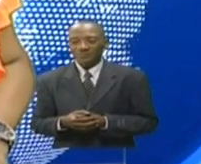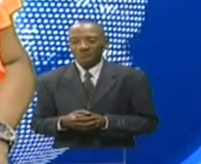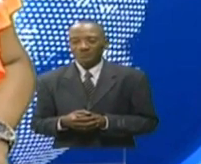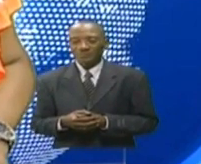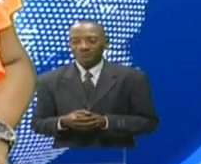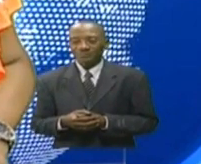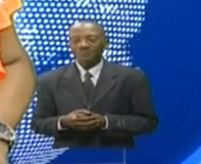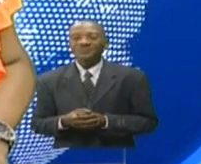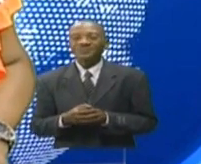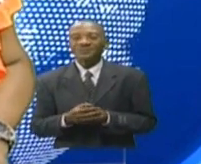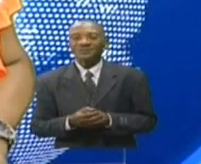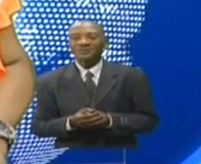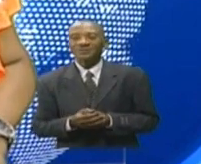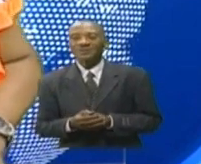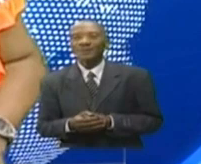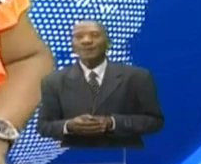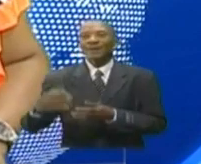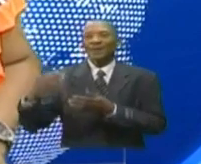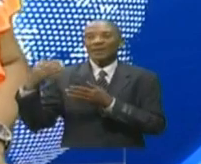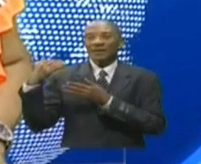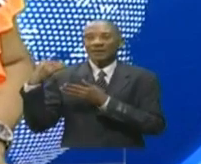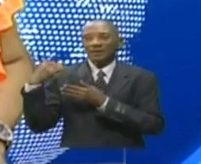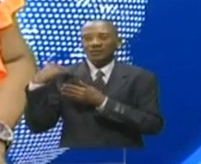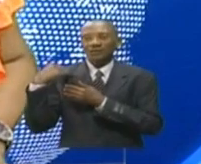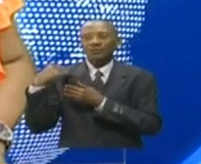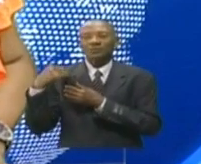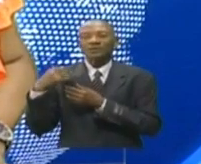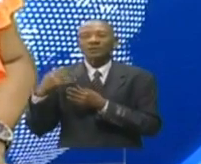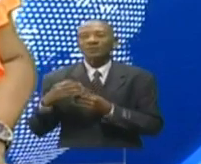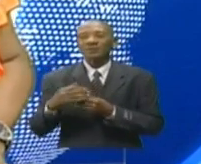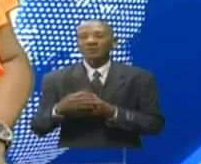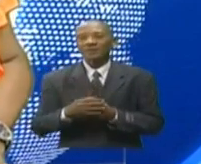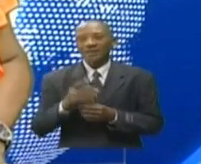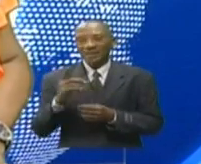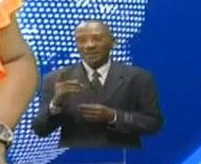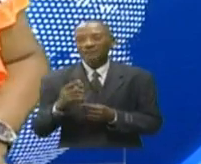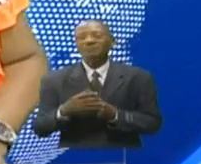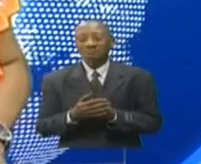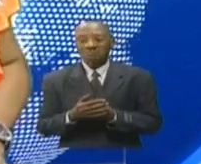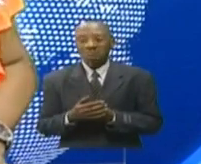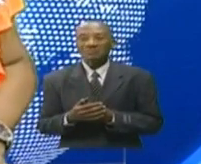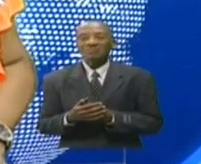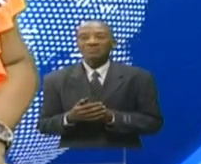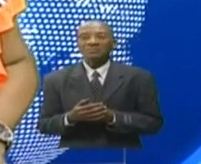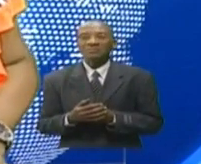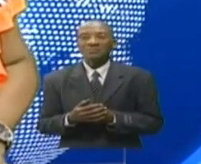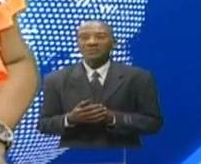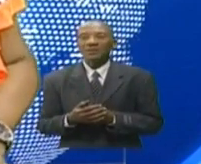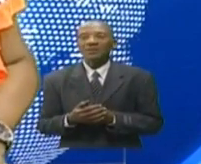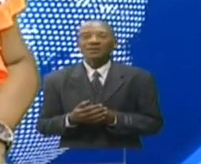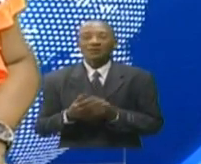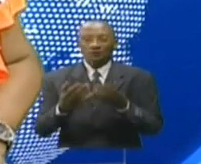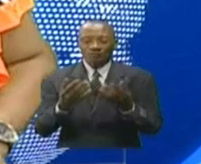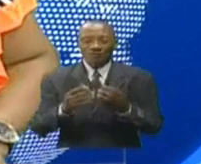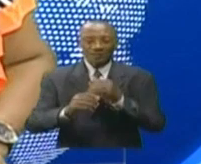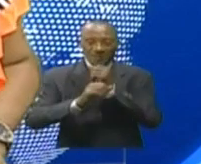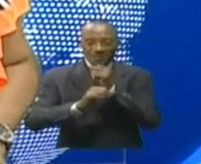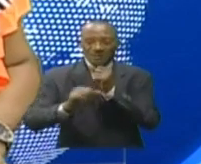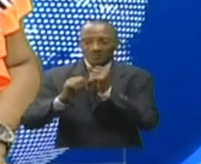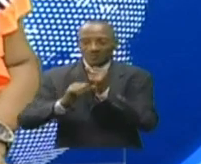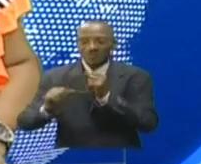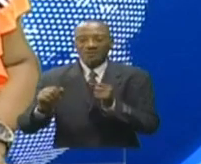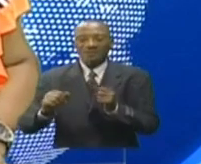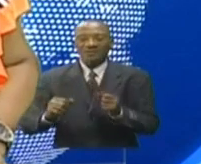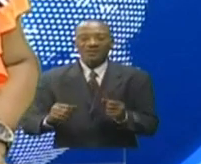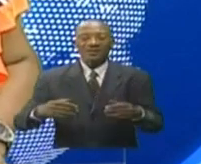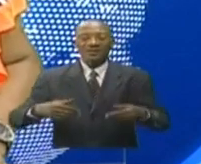transformer les jeunes communément appelés Kuluna en personnes utiles à la société, projet mis en œuvre par la Fédération mondiale contre